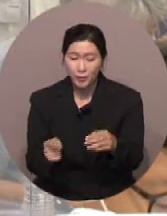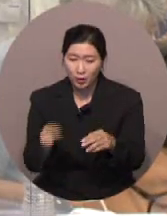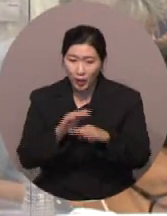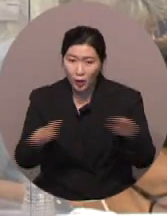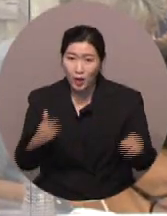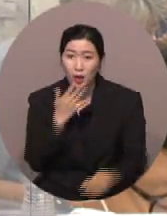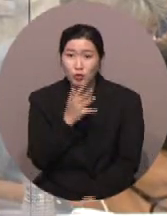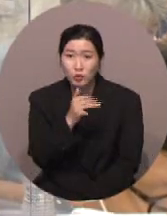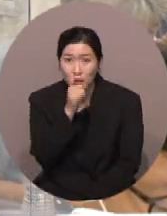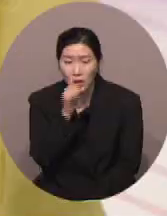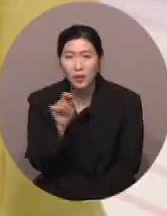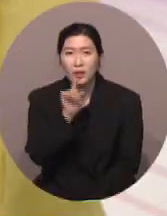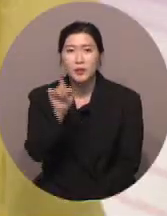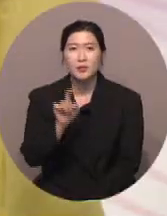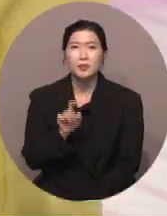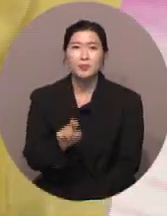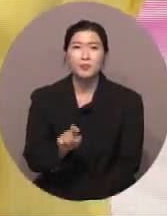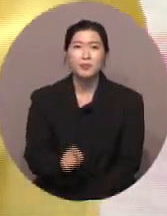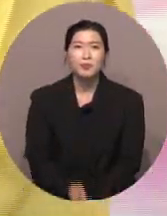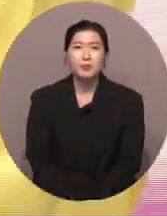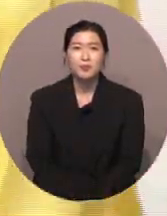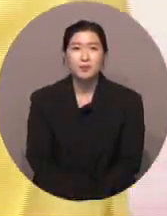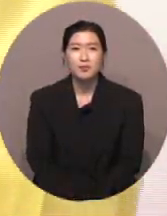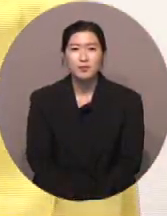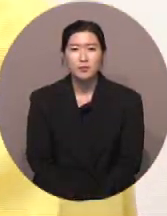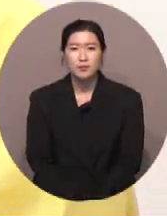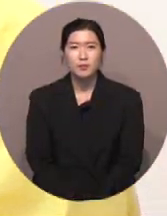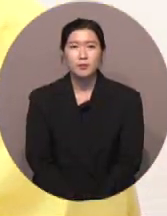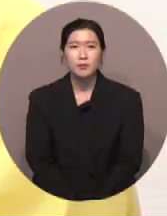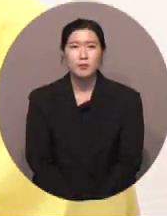관심을 모으고 있습니다 mbc 뉴스 조형 차입니다